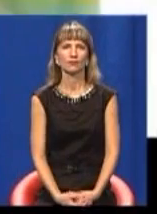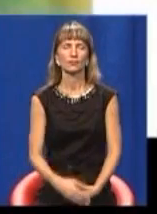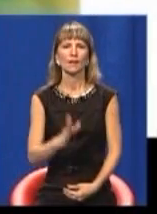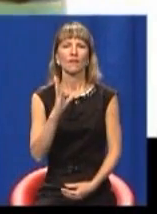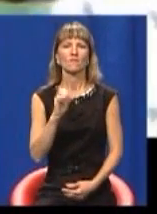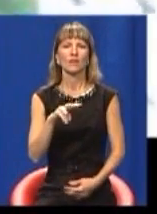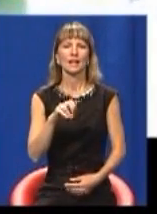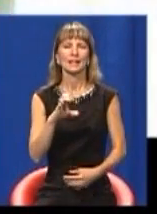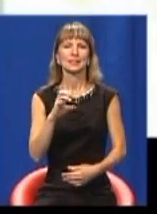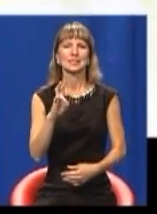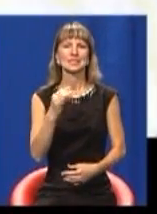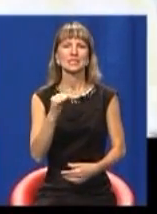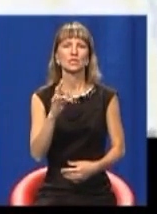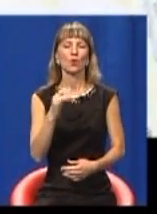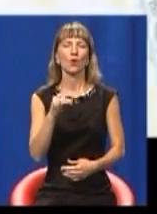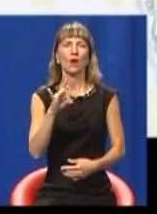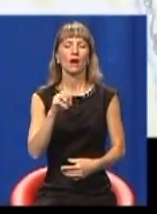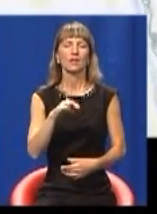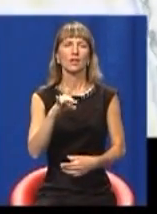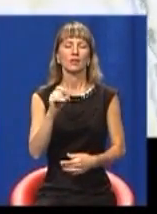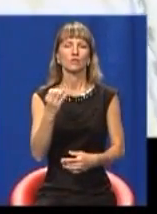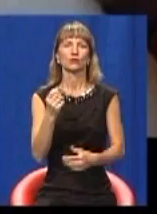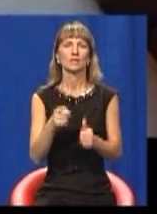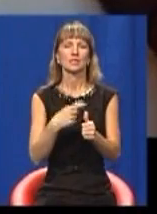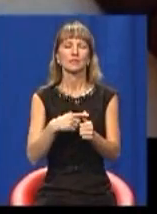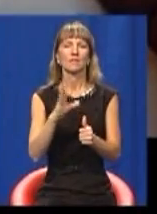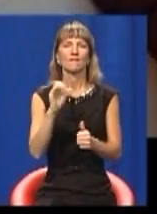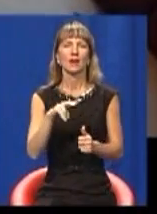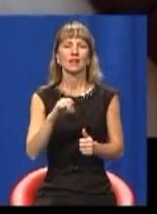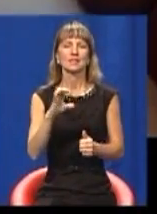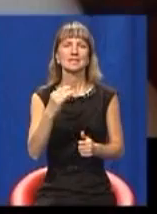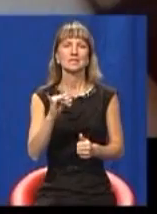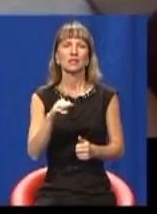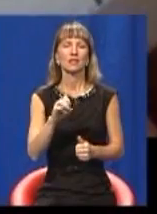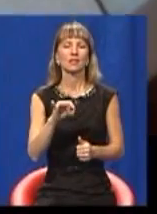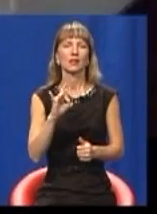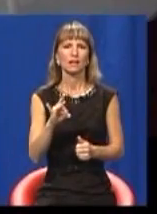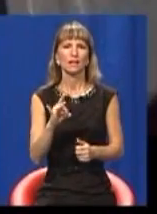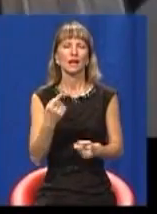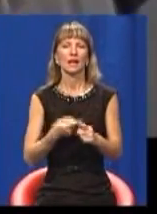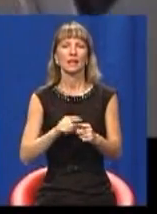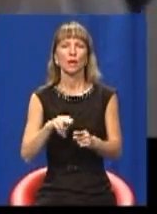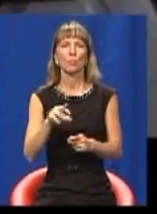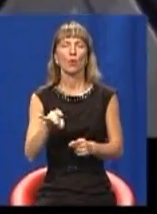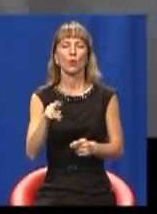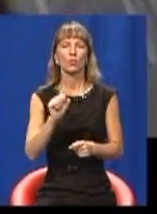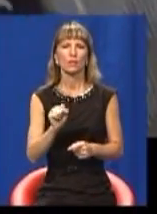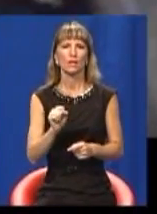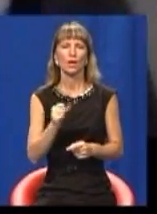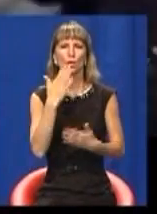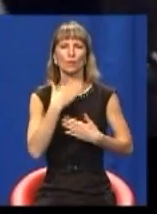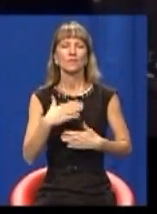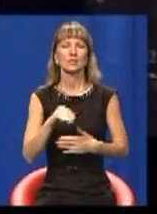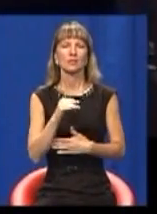Валенсійського ратера іноді ще називають валенсійським тер'єром. Це сама відлюдькувата порода псів. Вони зовсім не